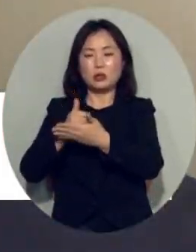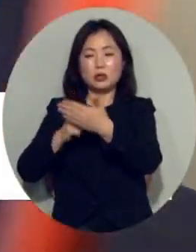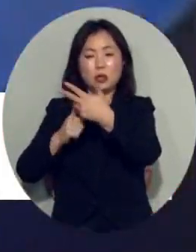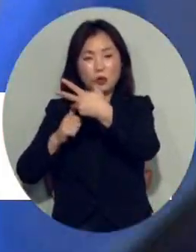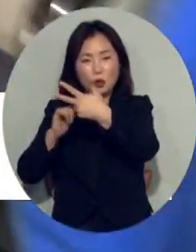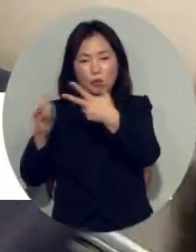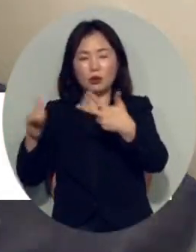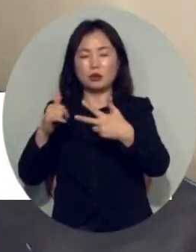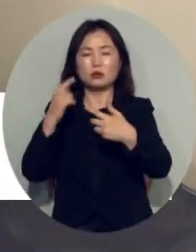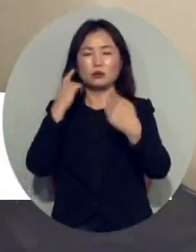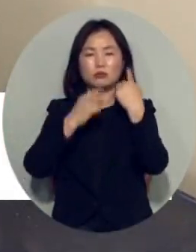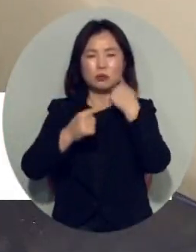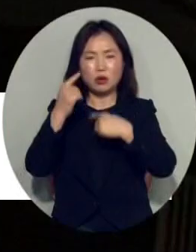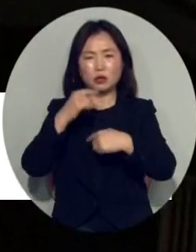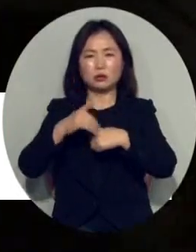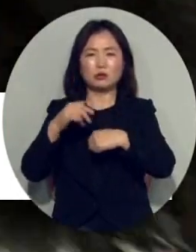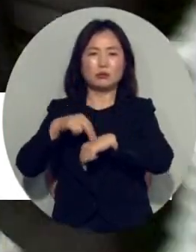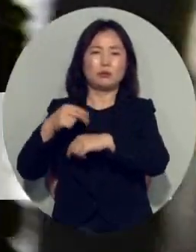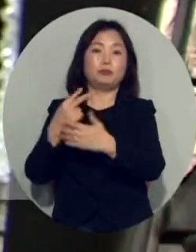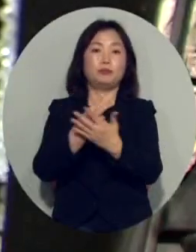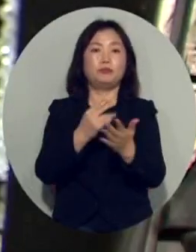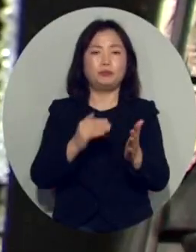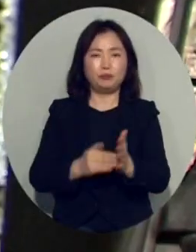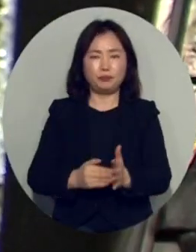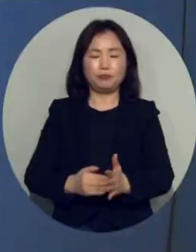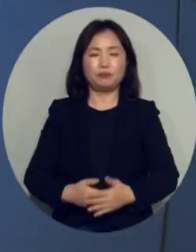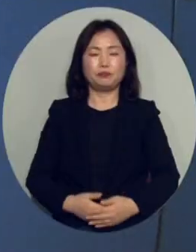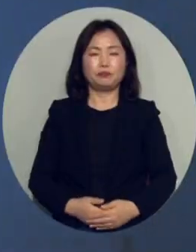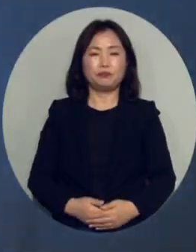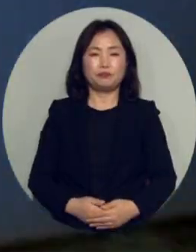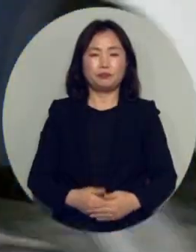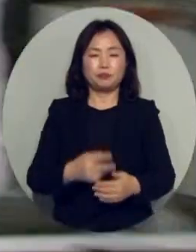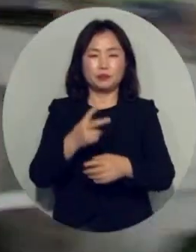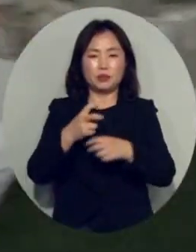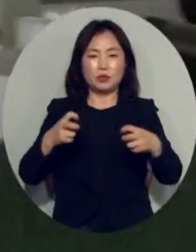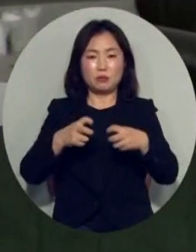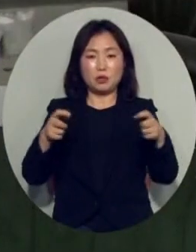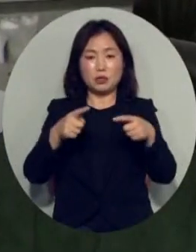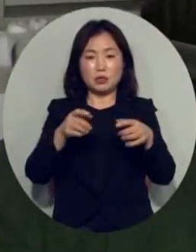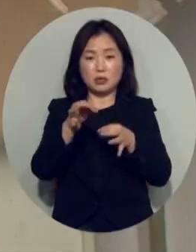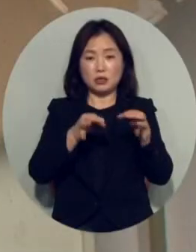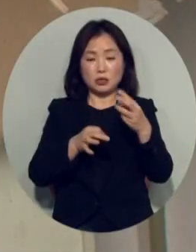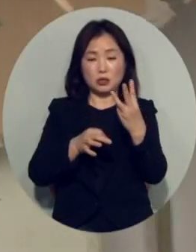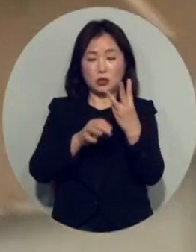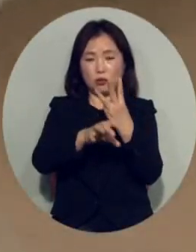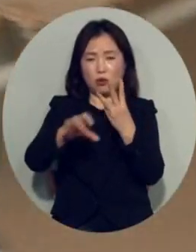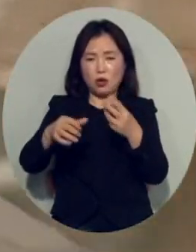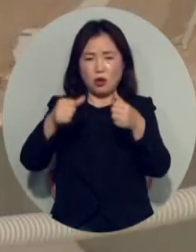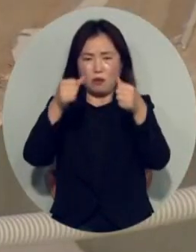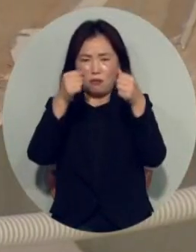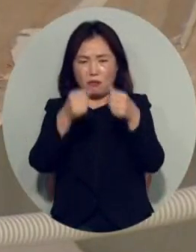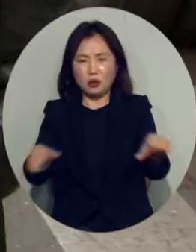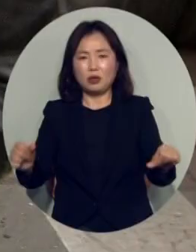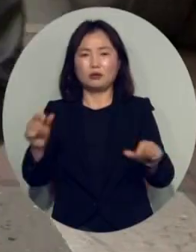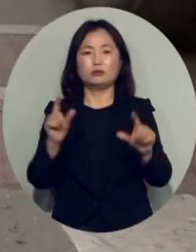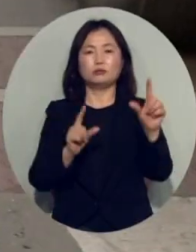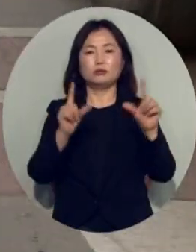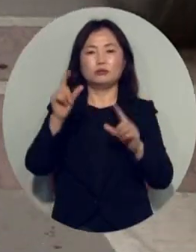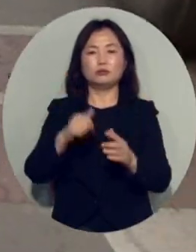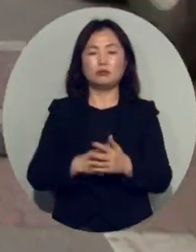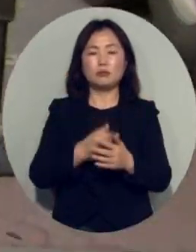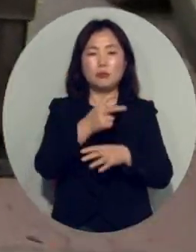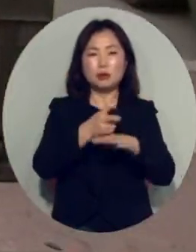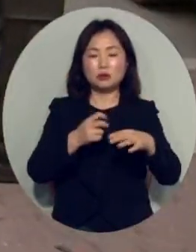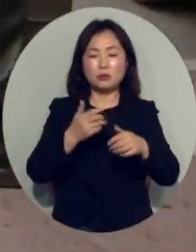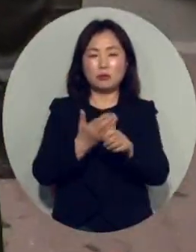7명이 크고 작은 부상을 입어 병원으로 옮겨졌습니다. 차량이 덮친 가게 세 곳은 산산조각이 났습니다.